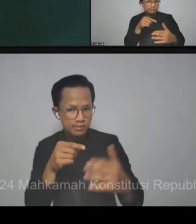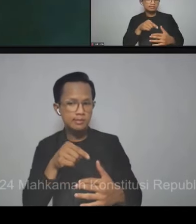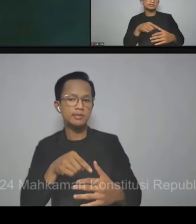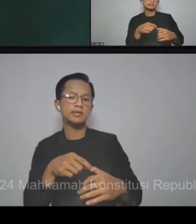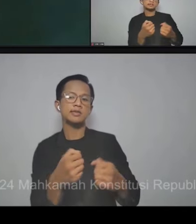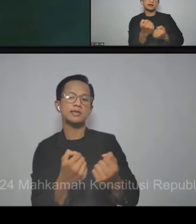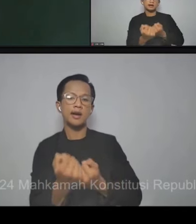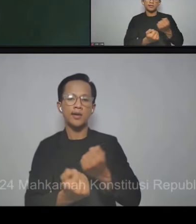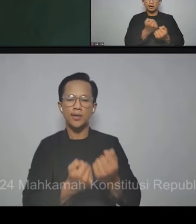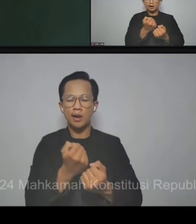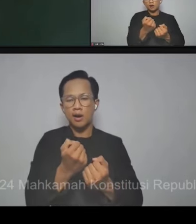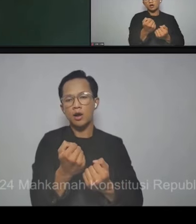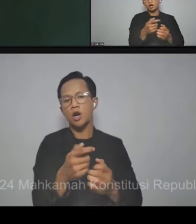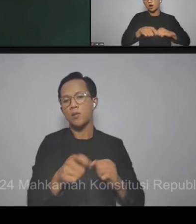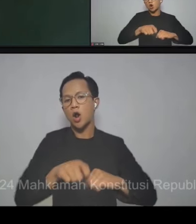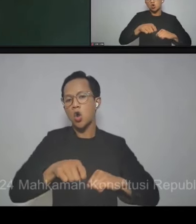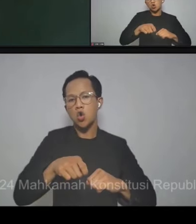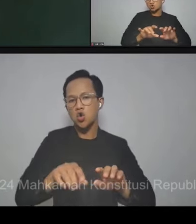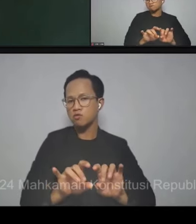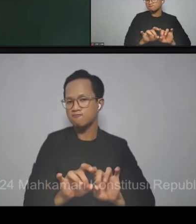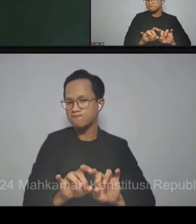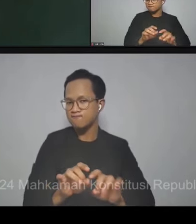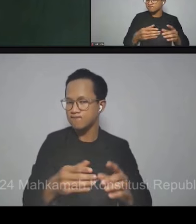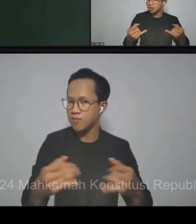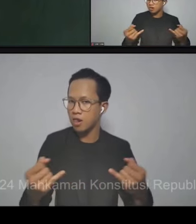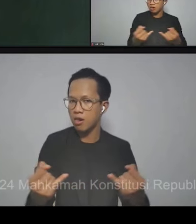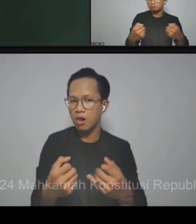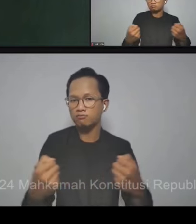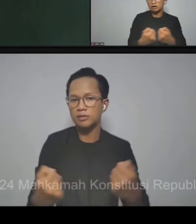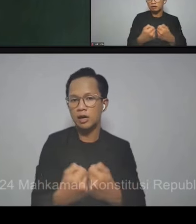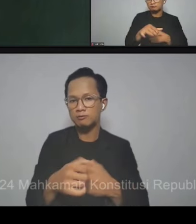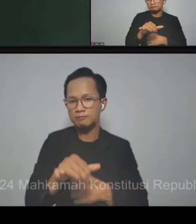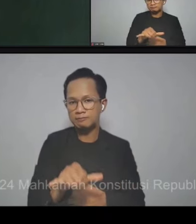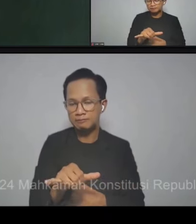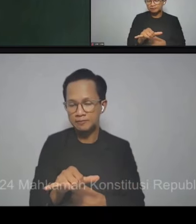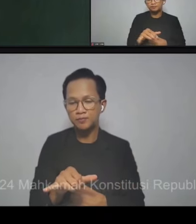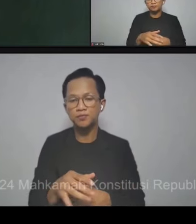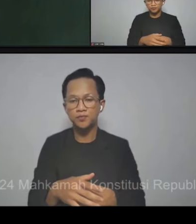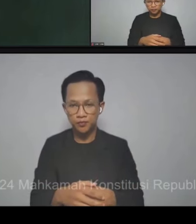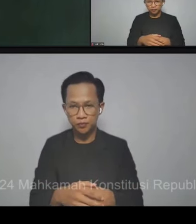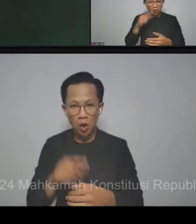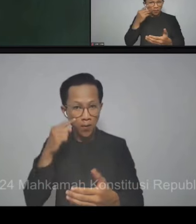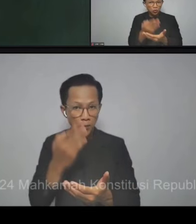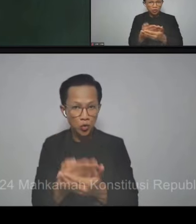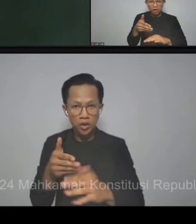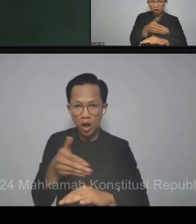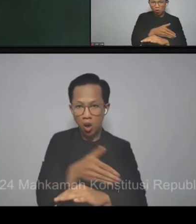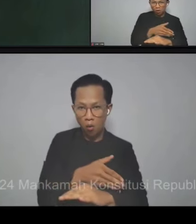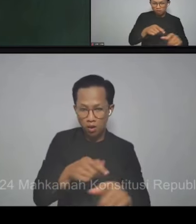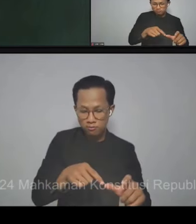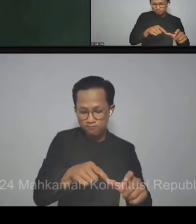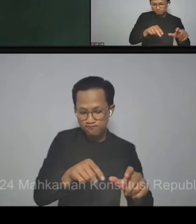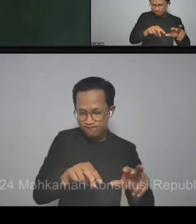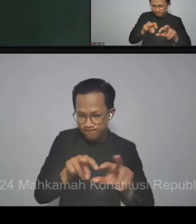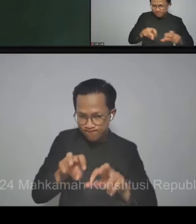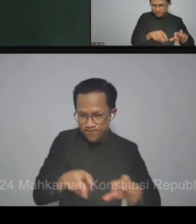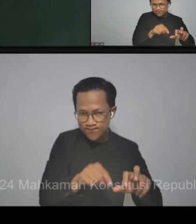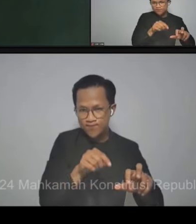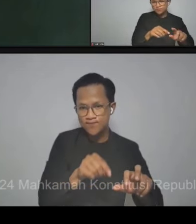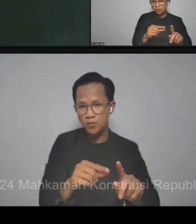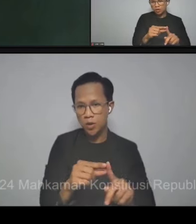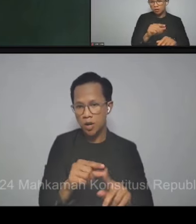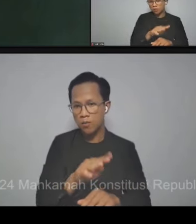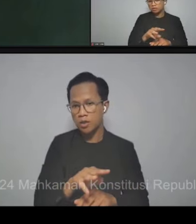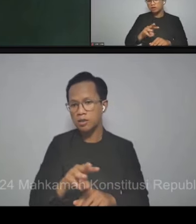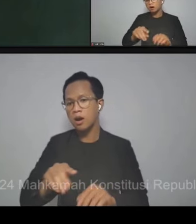kepastian hukum yang adil dengan demikian terhadap frase pemeriksaan bukti permulaan sebelum penyidikan dalam pasal 43a ayat 1 dalam